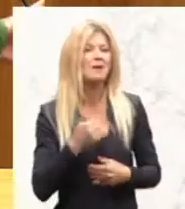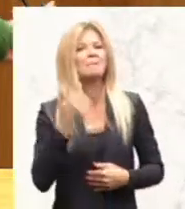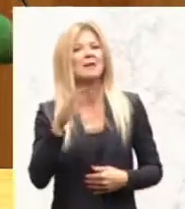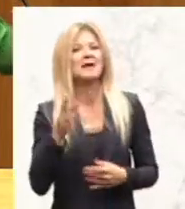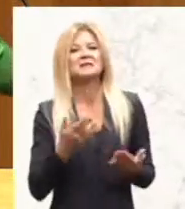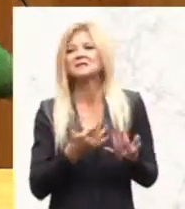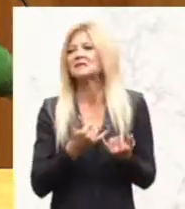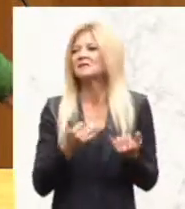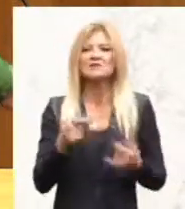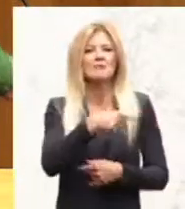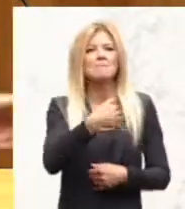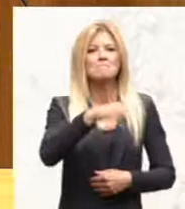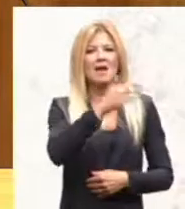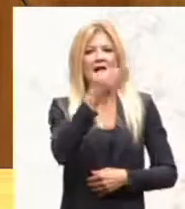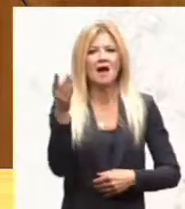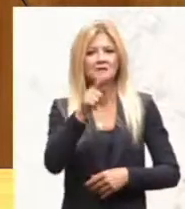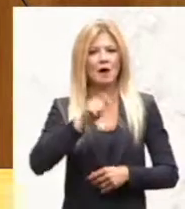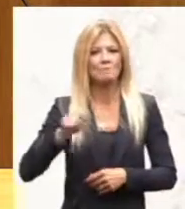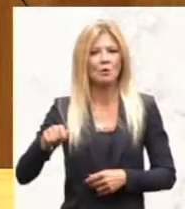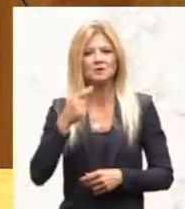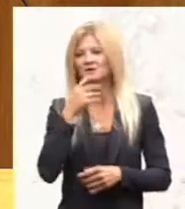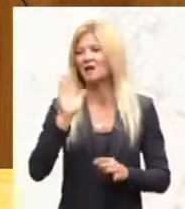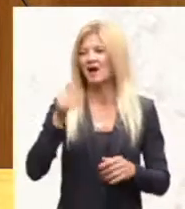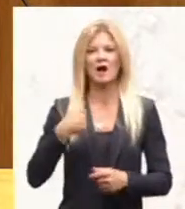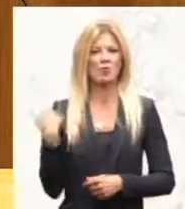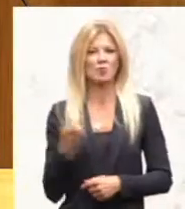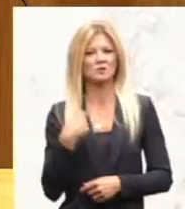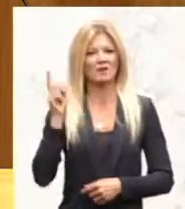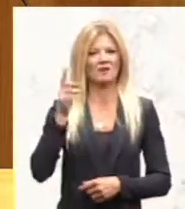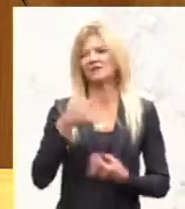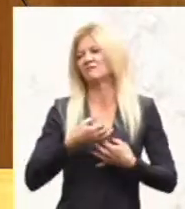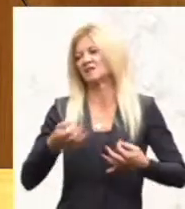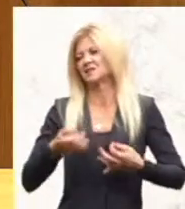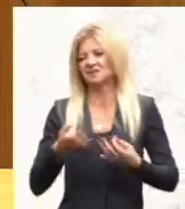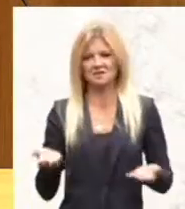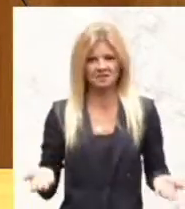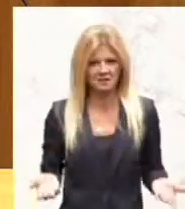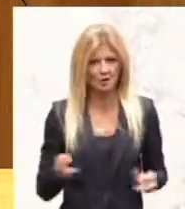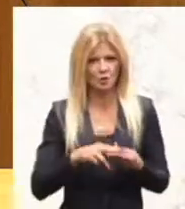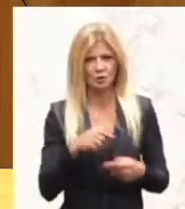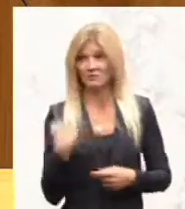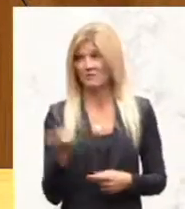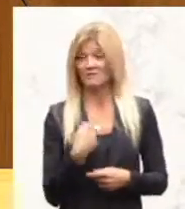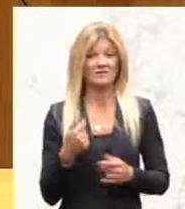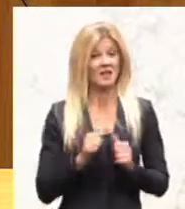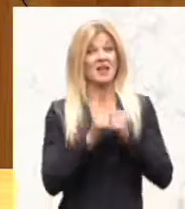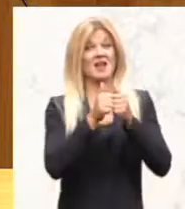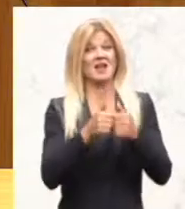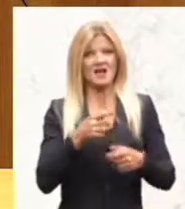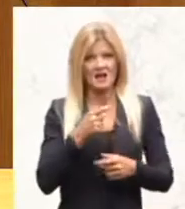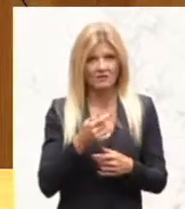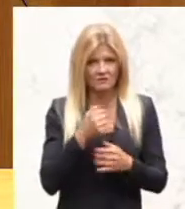schlagen unsere Warnungen in den Wind, drehen praktisch sozusagen unsere Hilfe, SOS-Rufe dann ab